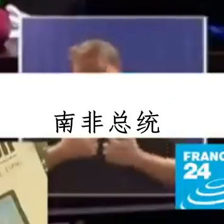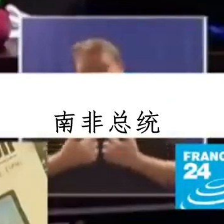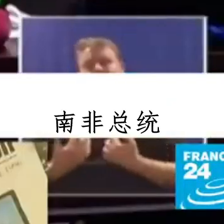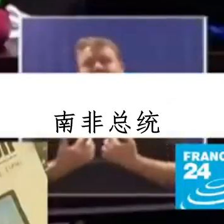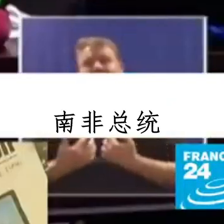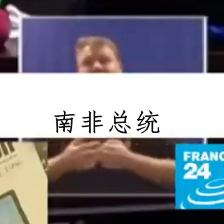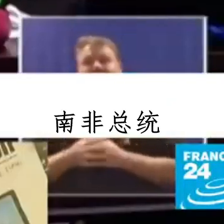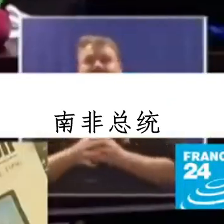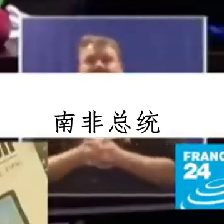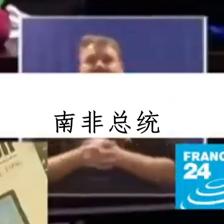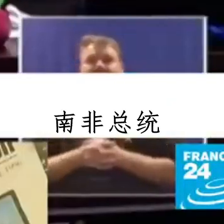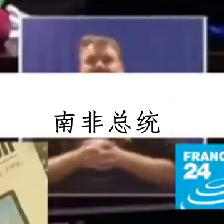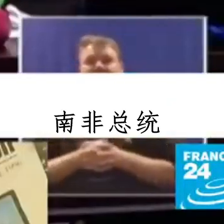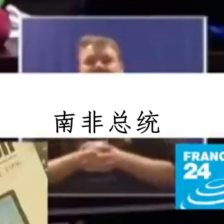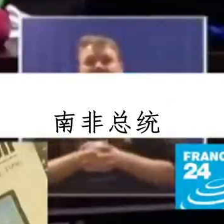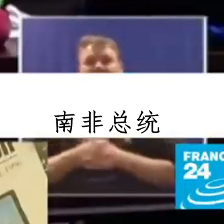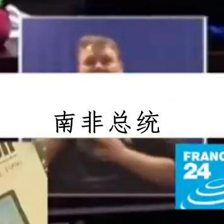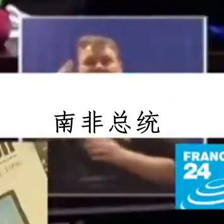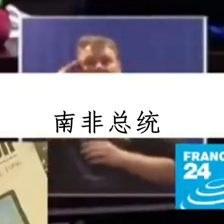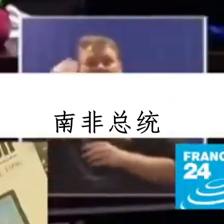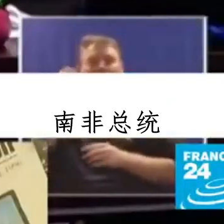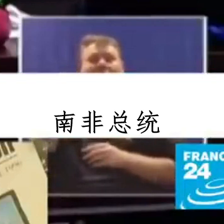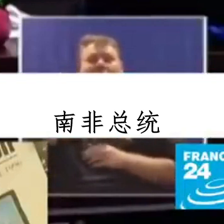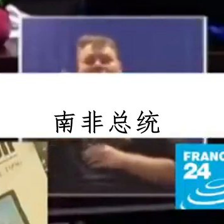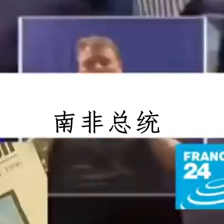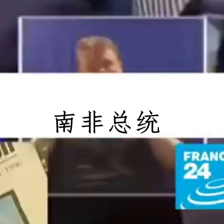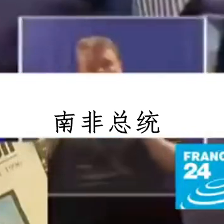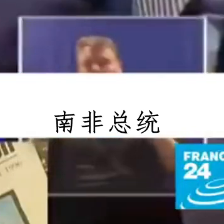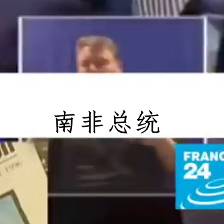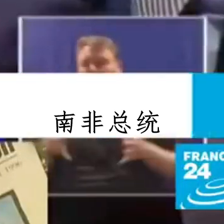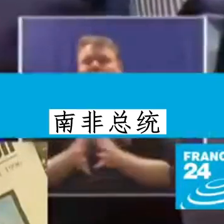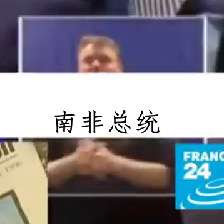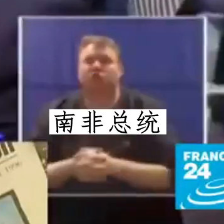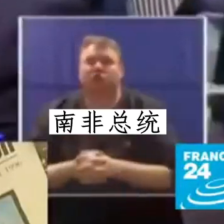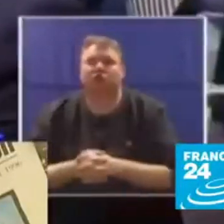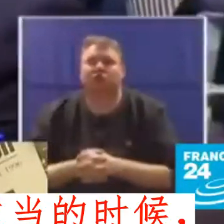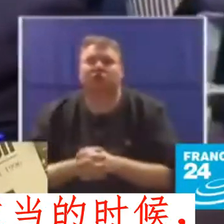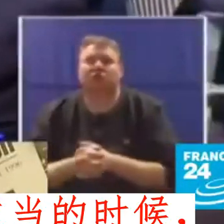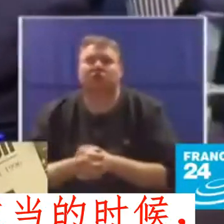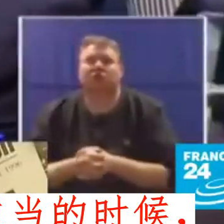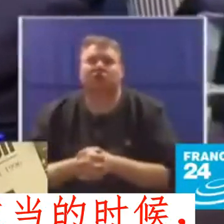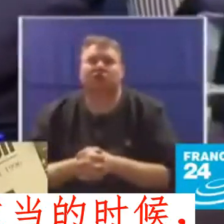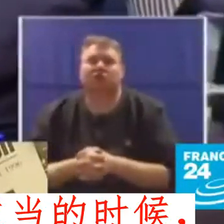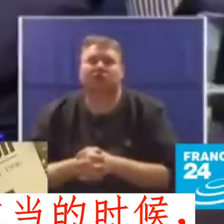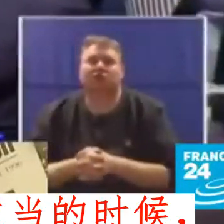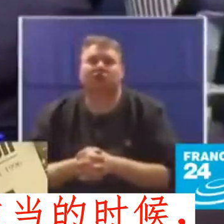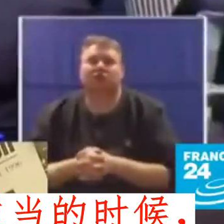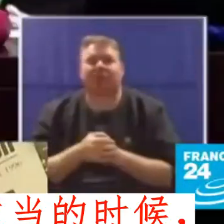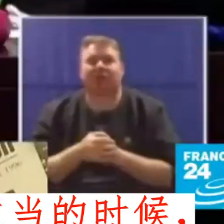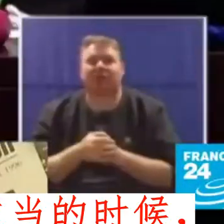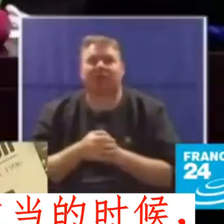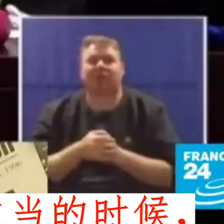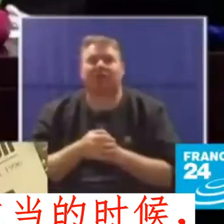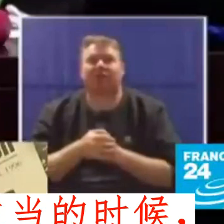vous êtes si désireux de savoir exactement ce qui s'est passé la question